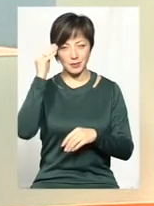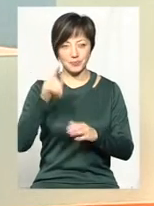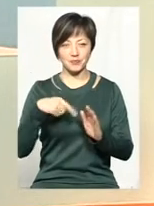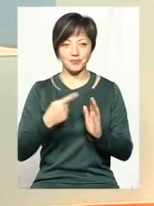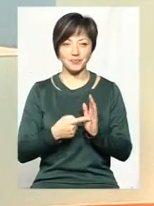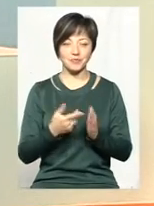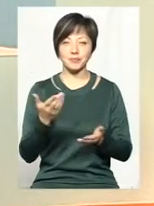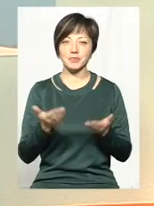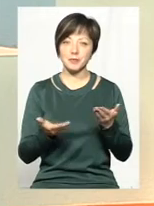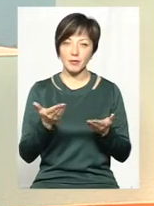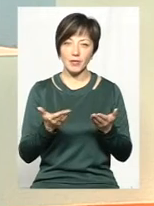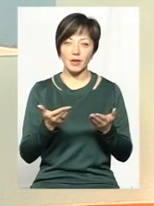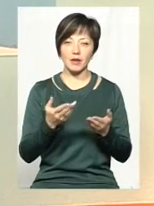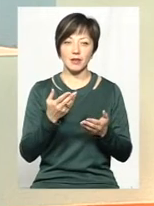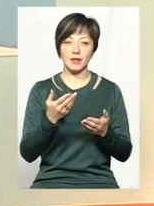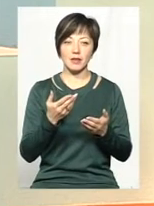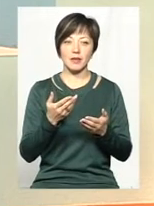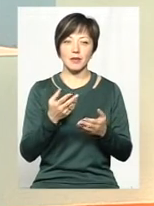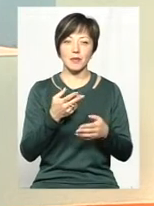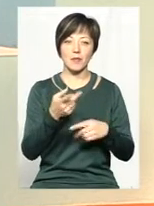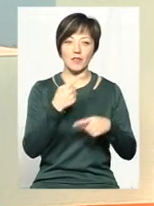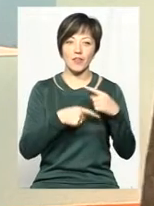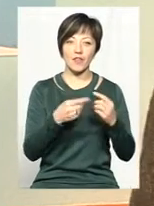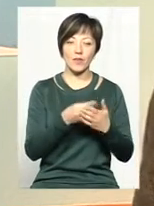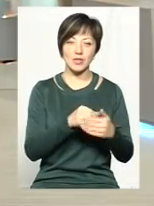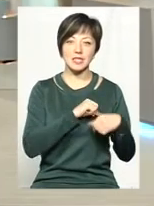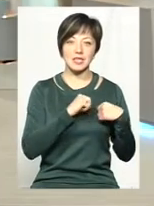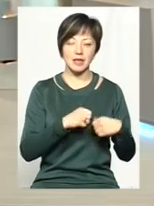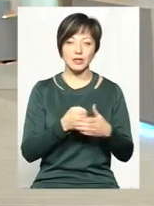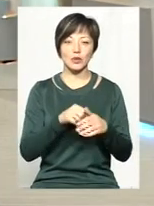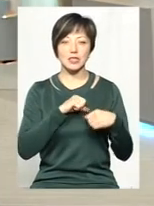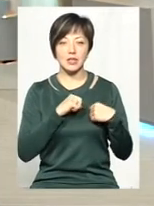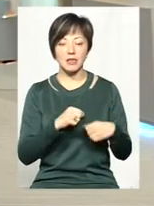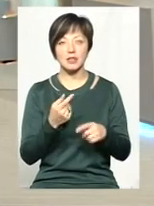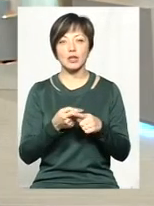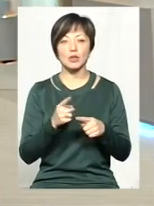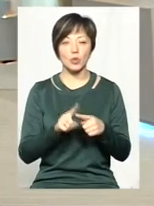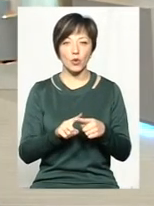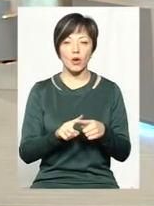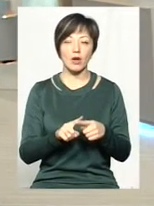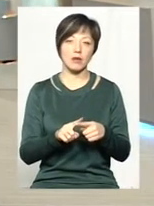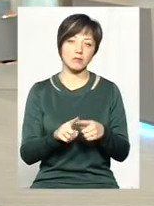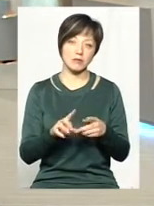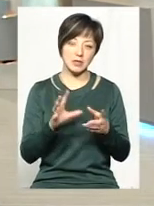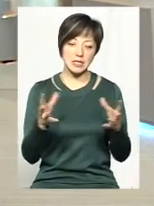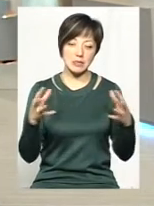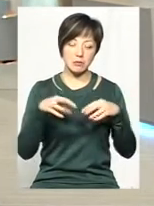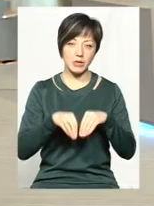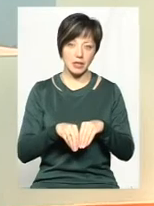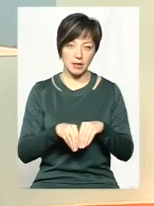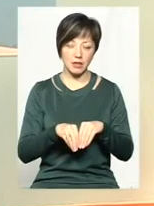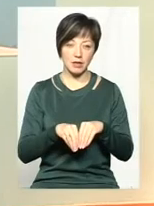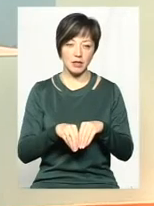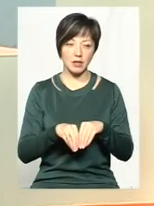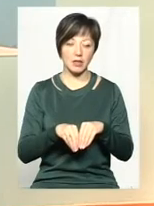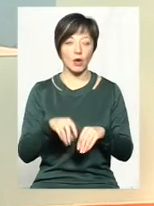Знову ж таки, якщо повернутися до фонду «Серце до серця», вже третій раз до нього вертаюся, то це спільний